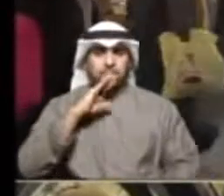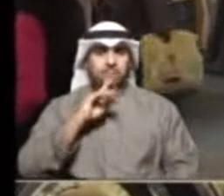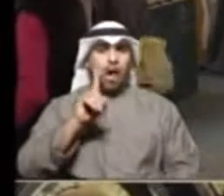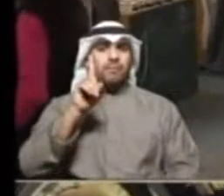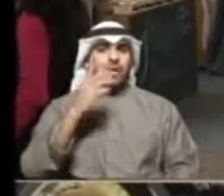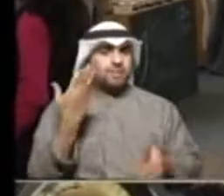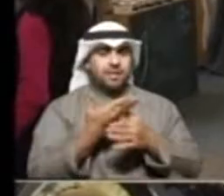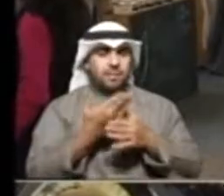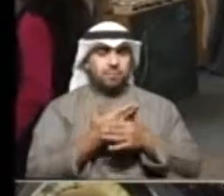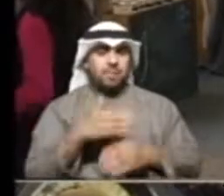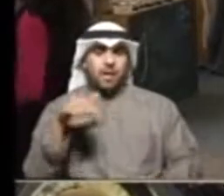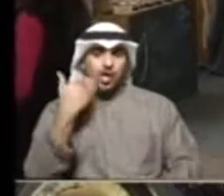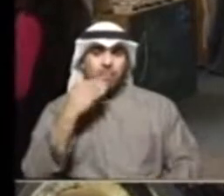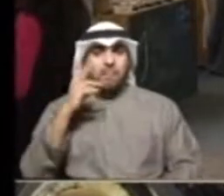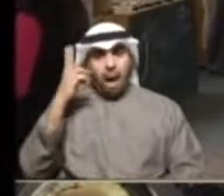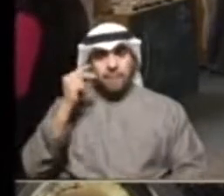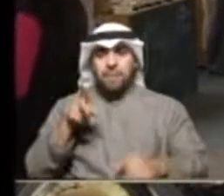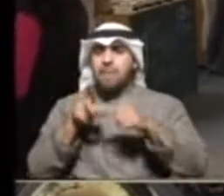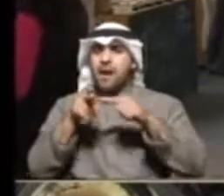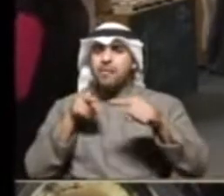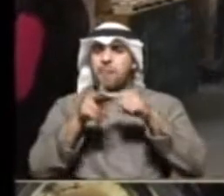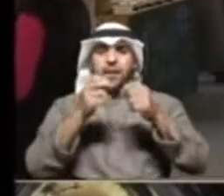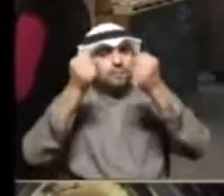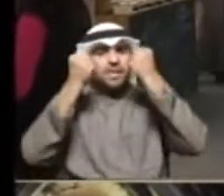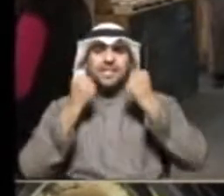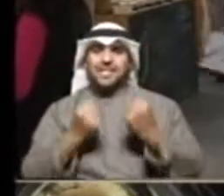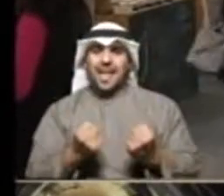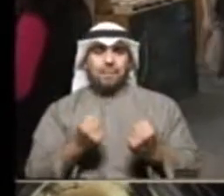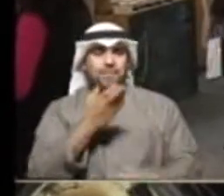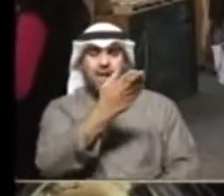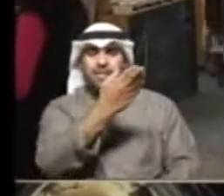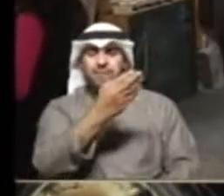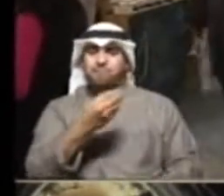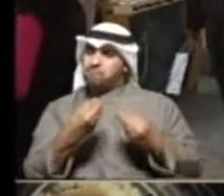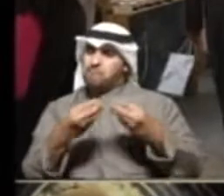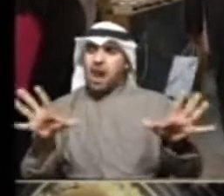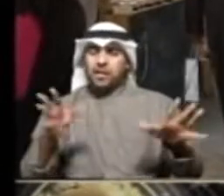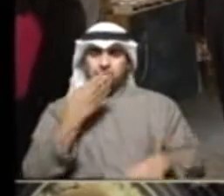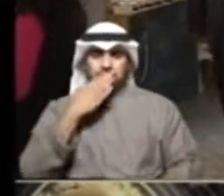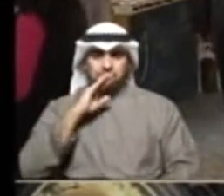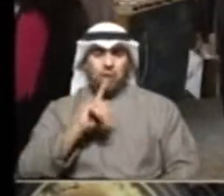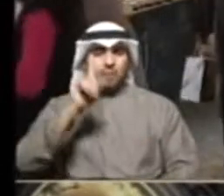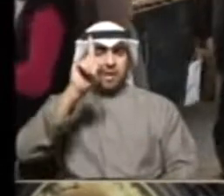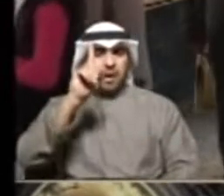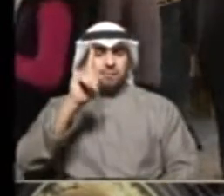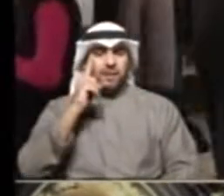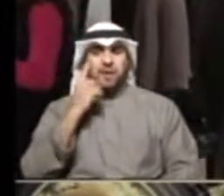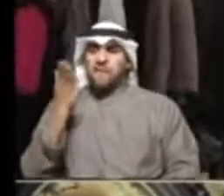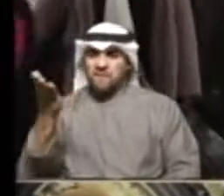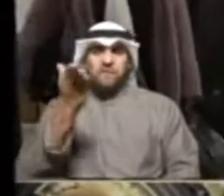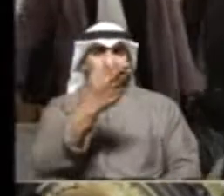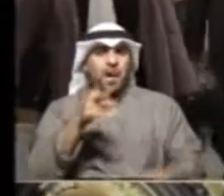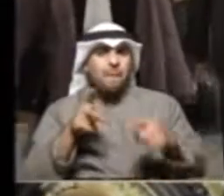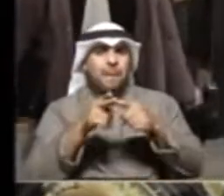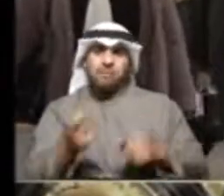وين يروحون يعرضون، ولو يعرضون يعرضون في أماكن يأخذون عليهم فلوس غالي يعني. فحب إن الله